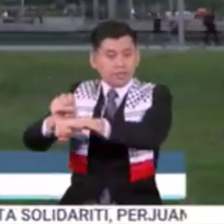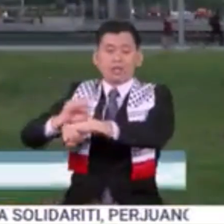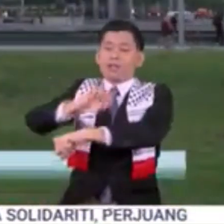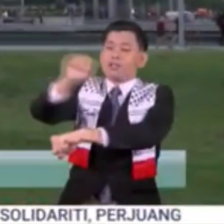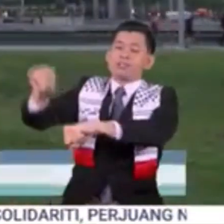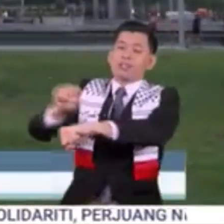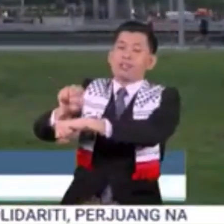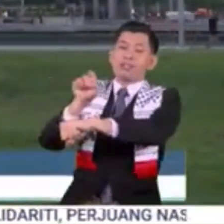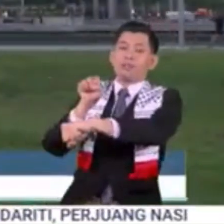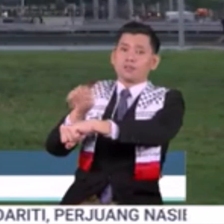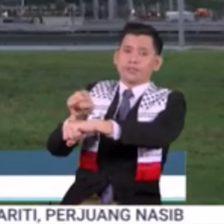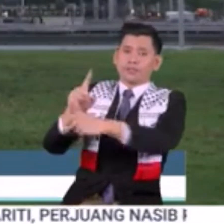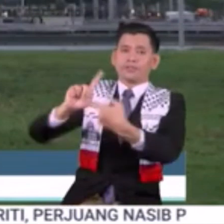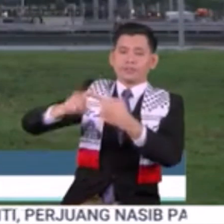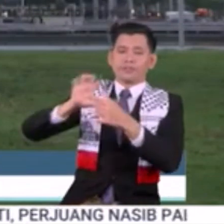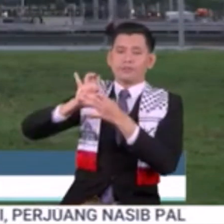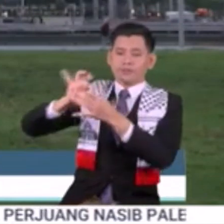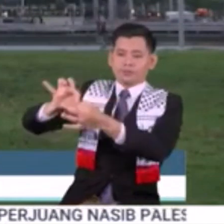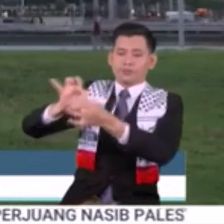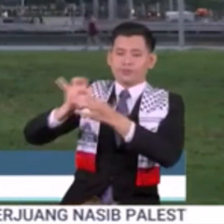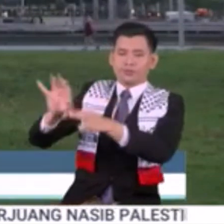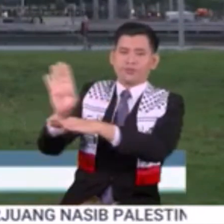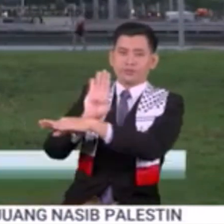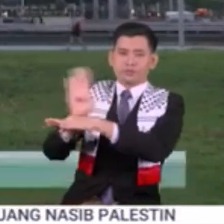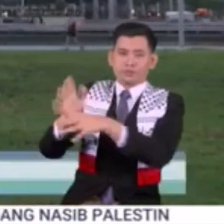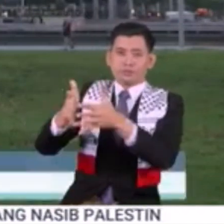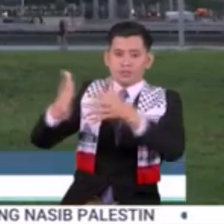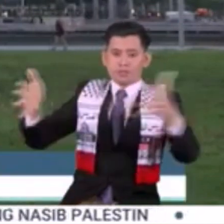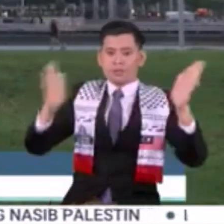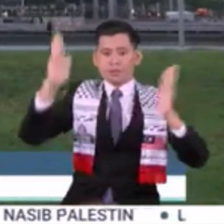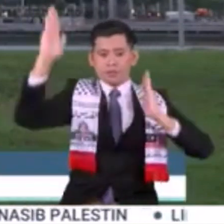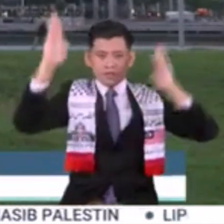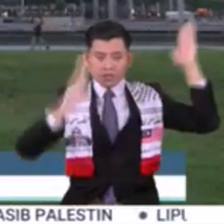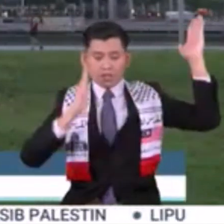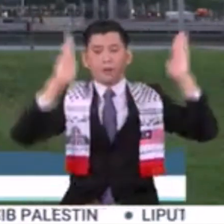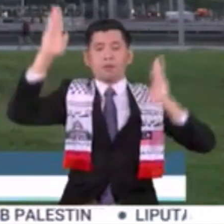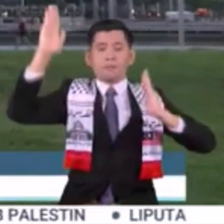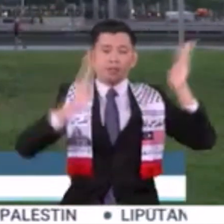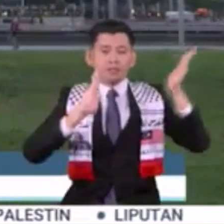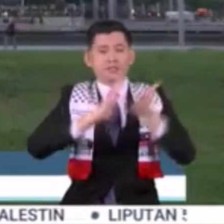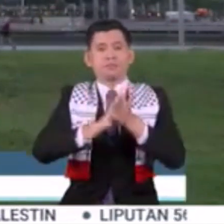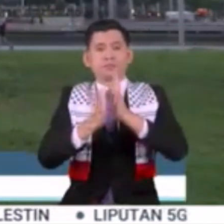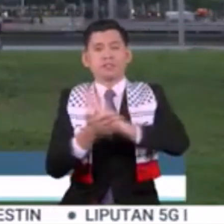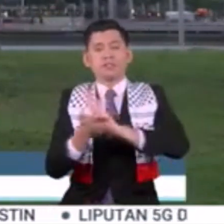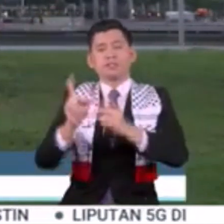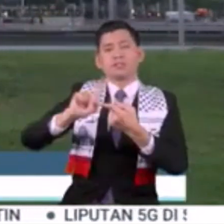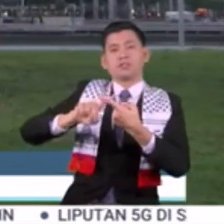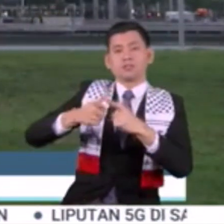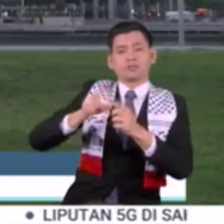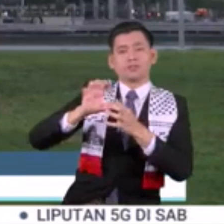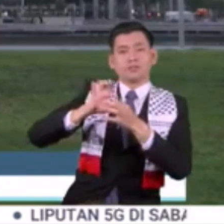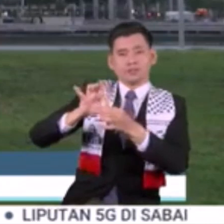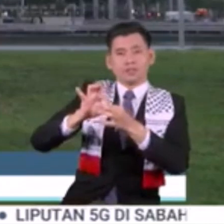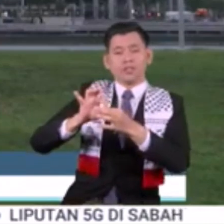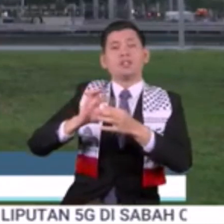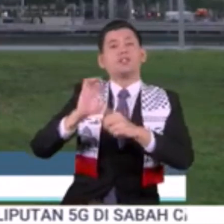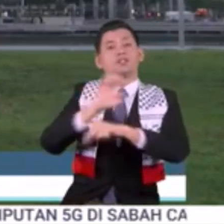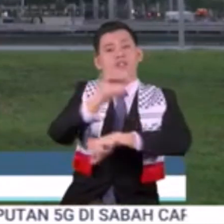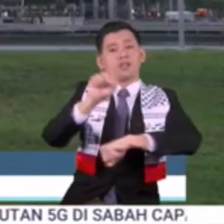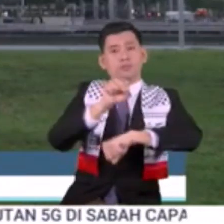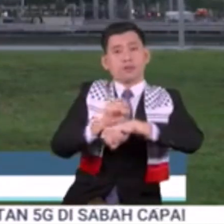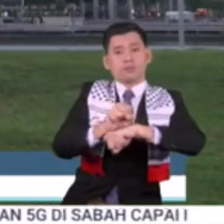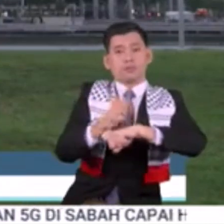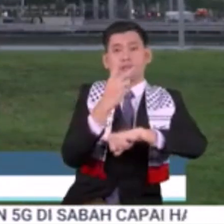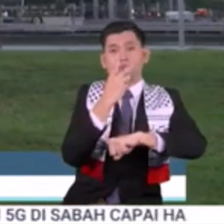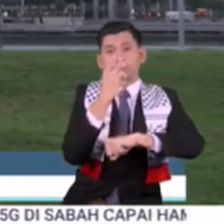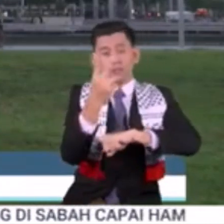Singapura merupakan rakan dagangan kedua terbesar Malaysia dan begitu juga sebaliknya, Malaysia sebagai rakan dagangan kedua terbesar Singapura dengan